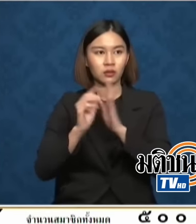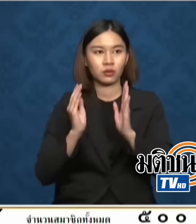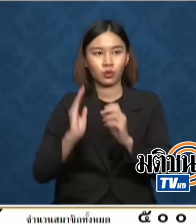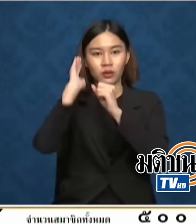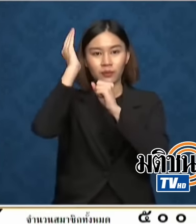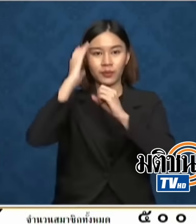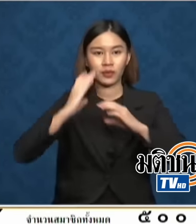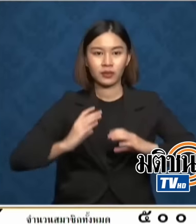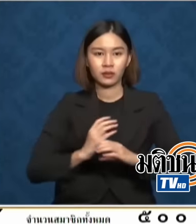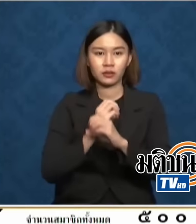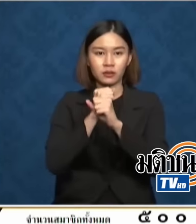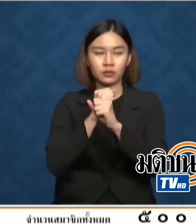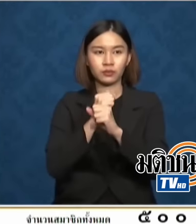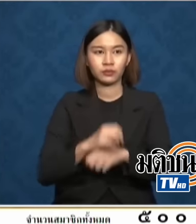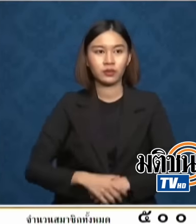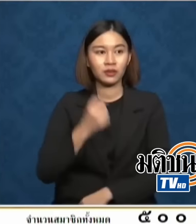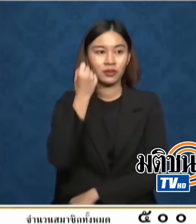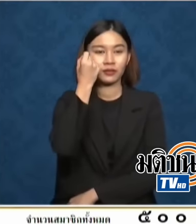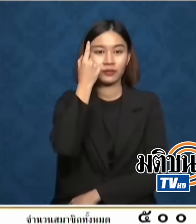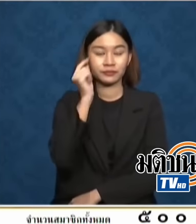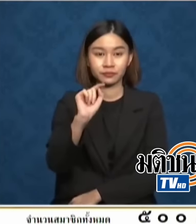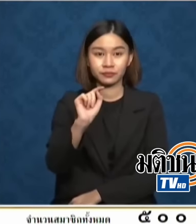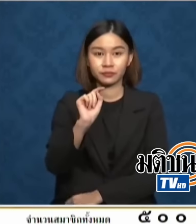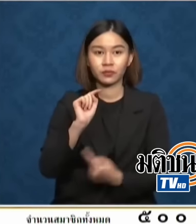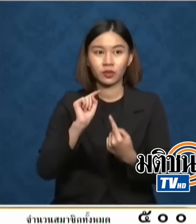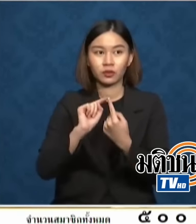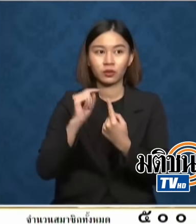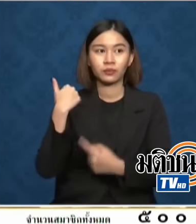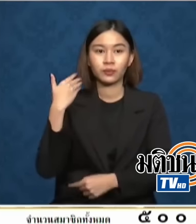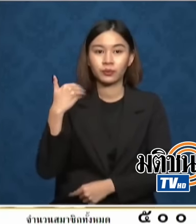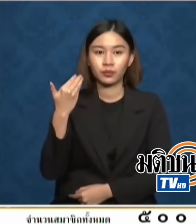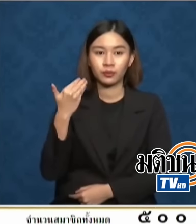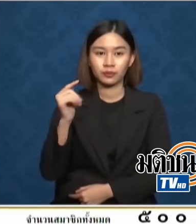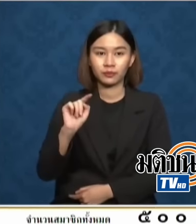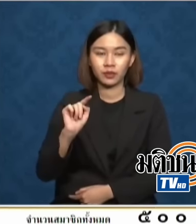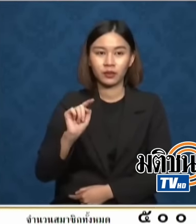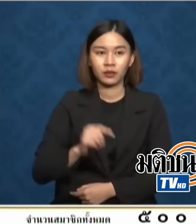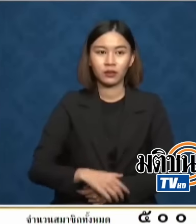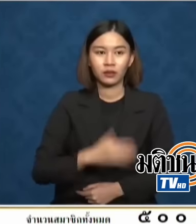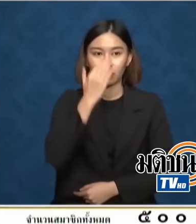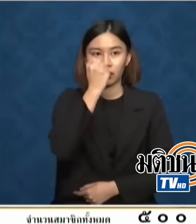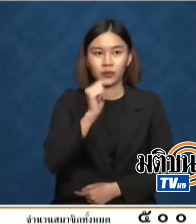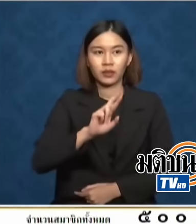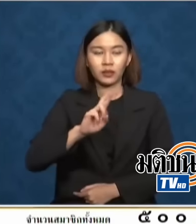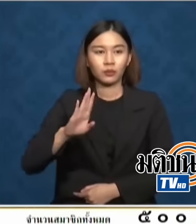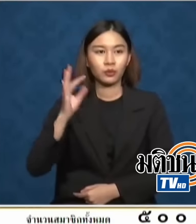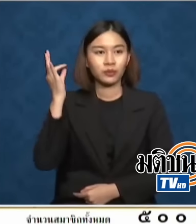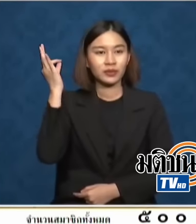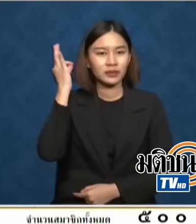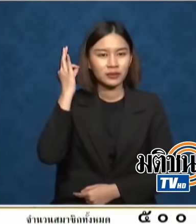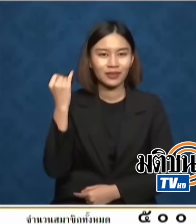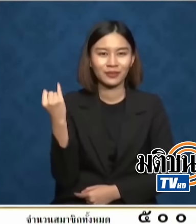ายสรุปเข้าใจว่าในระยะหลังๆเนื่องจากระบบเสียงจะไม่